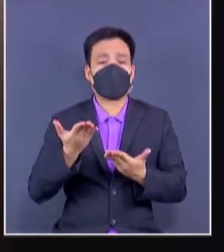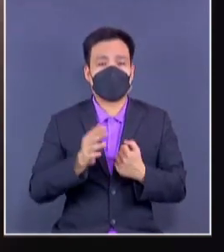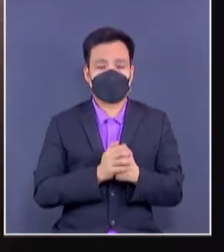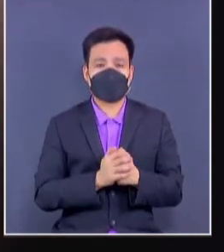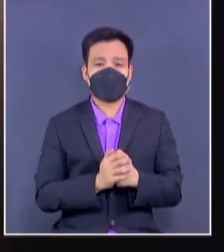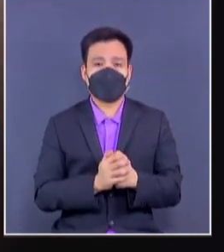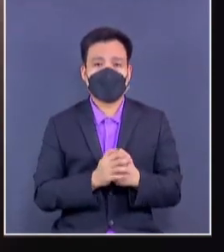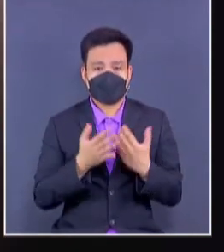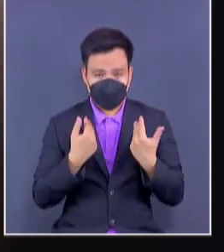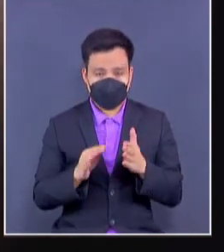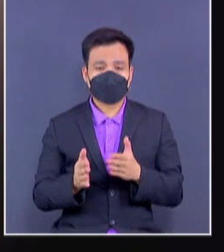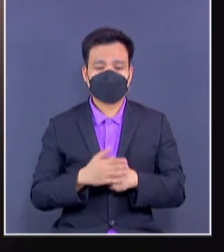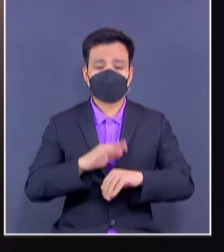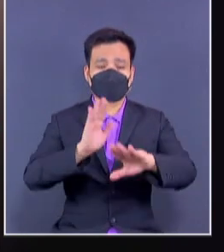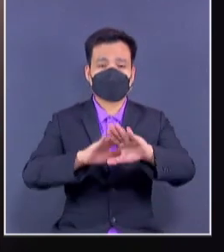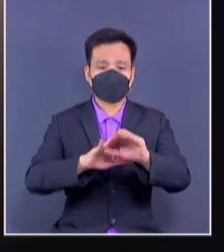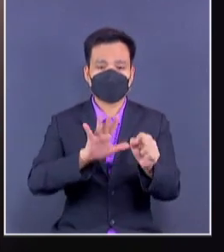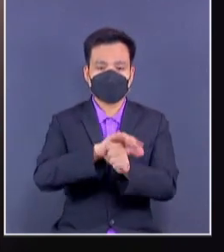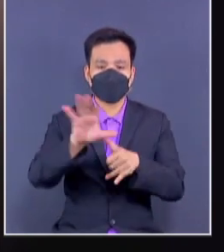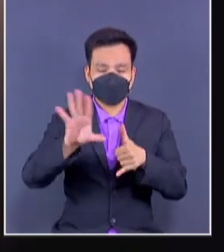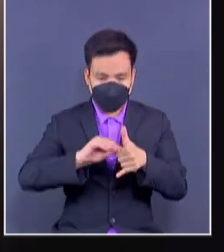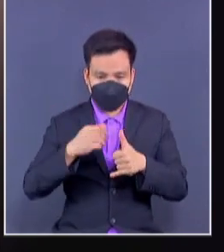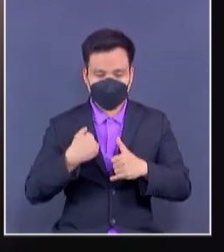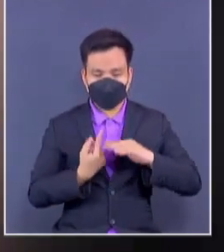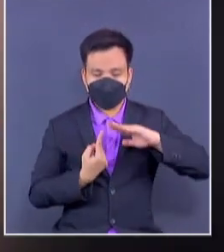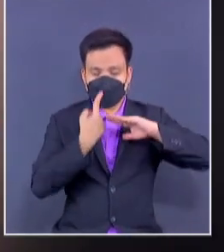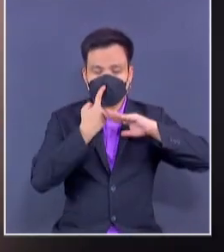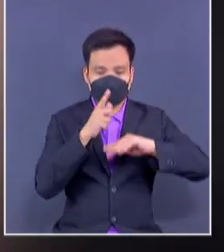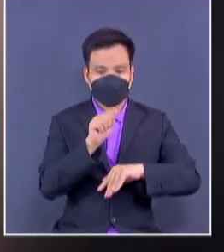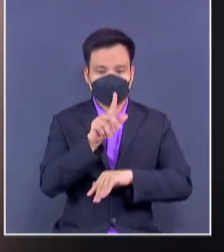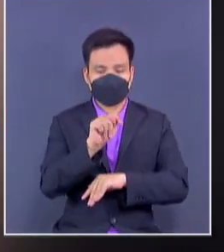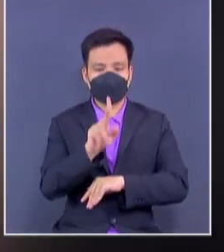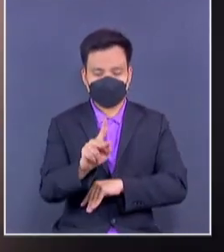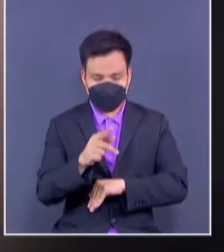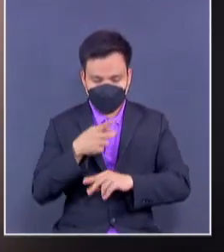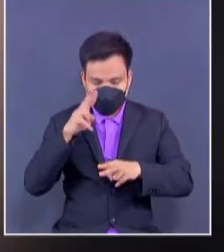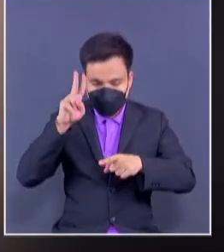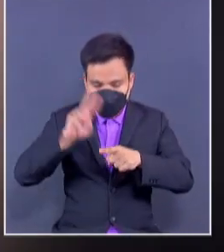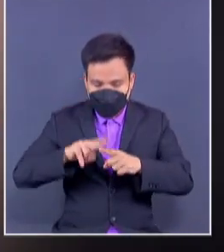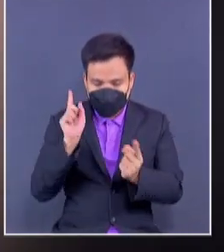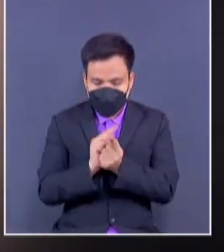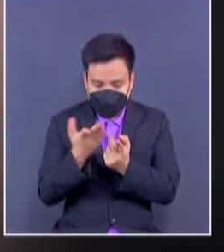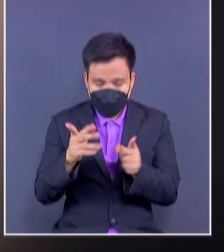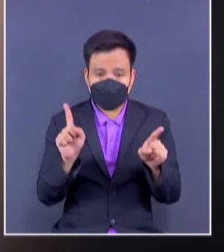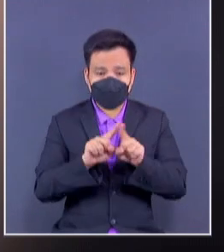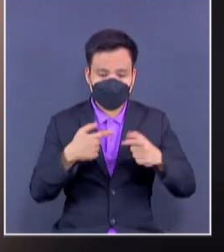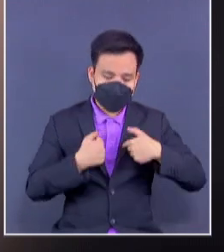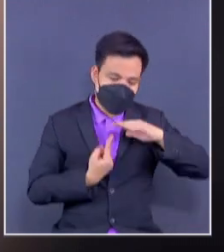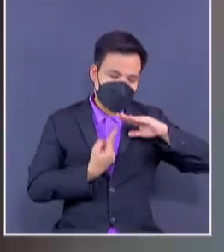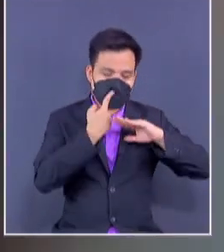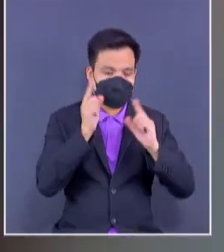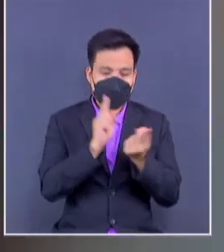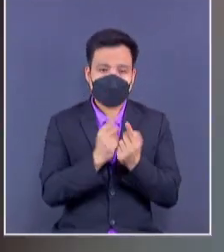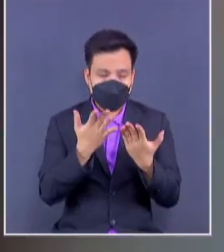ยแล้วค่ะพร้อมกับเตือนว่าโควิดครั้งนี้ตรวจ ATK อาจจะไม่ขึ้น2ขีดเป็นเรื่องจริงนะครับซึ่งเขาตรวจ ATK ยังไงก็ไม่พบ